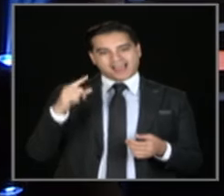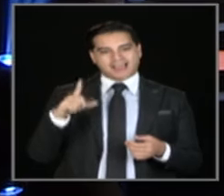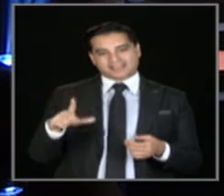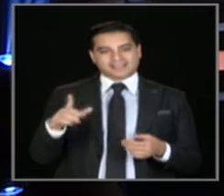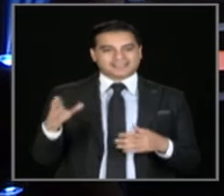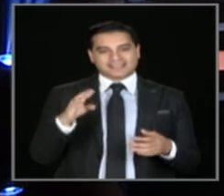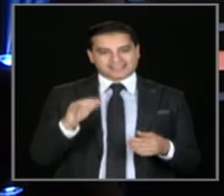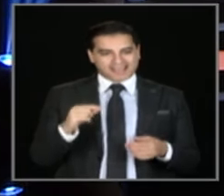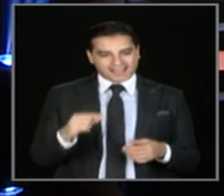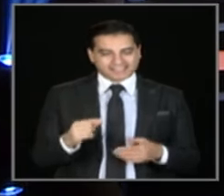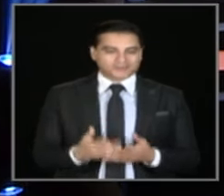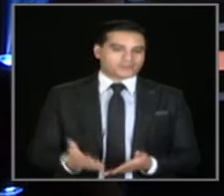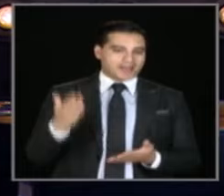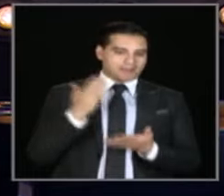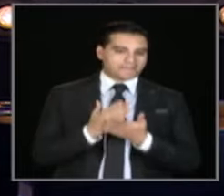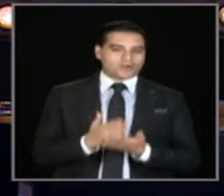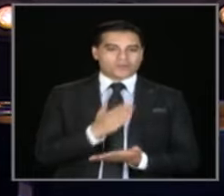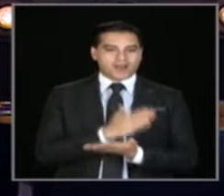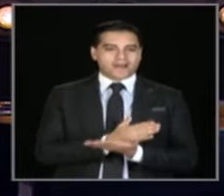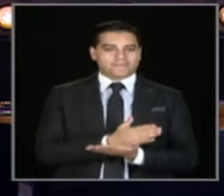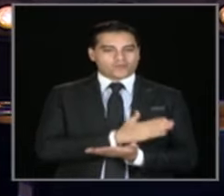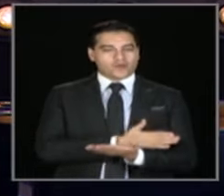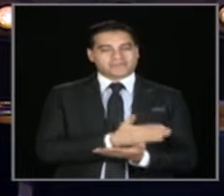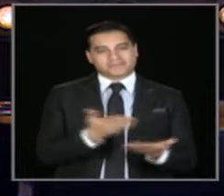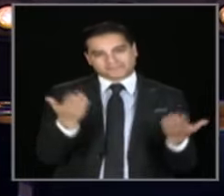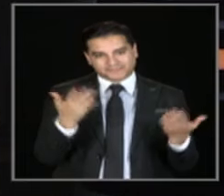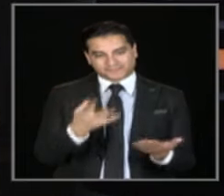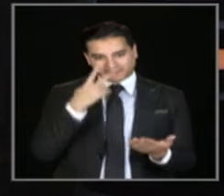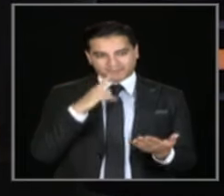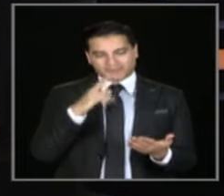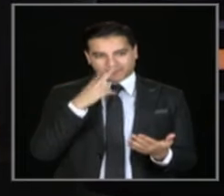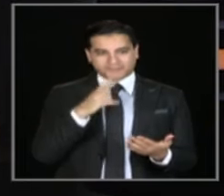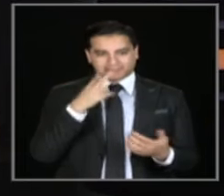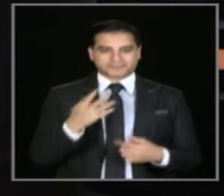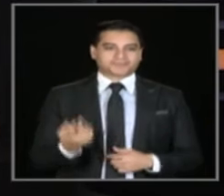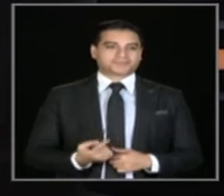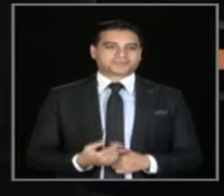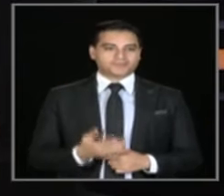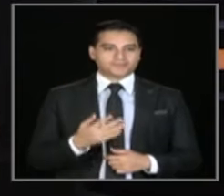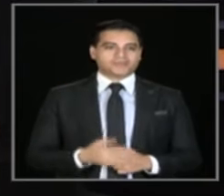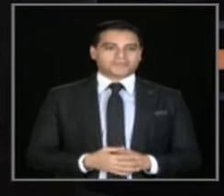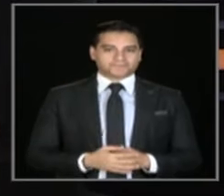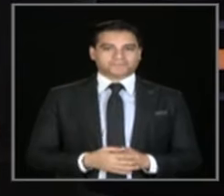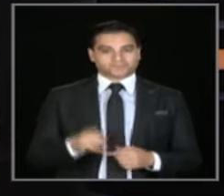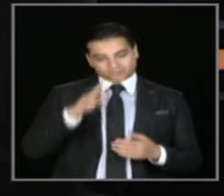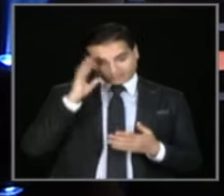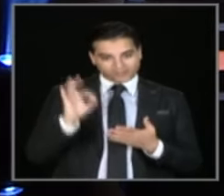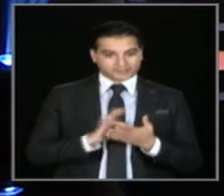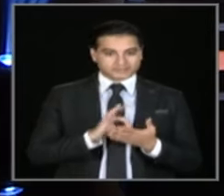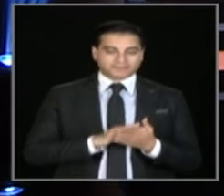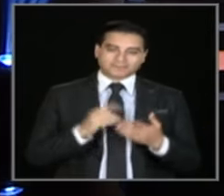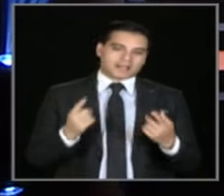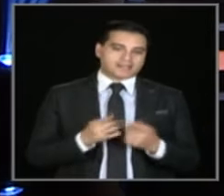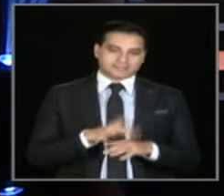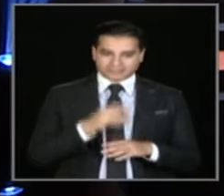مش دي بس، هما جزا نقطة. يعني لا دي لا اخر واحدة كان تحت ايديهم، ومن اي ماتش يعني كمان جزا سؤال بيطير من ايديهم.